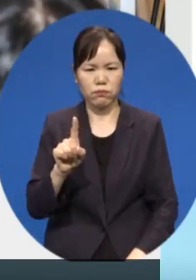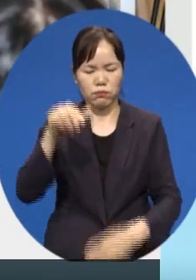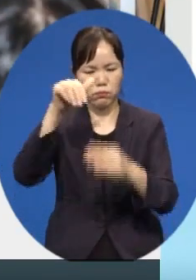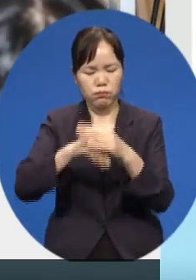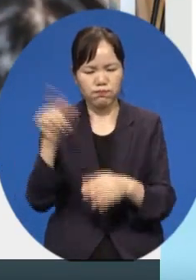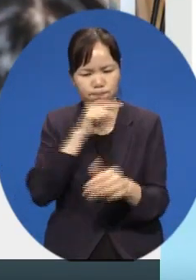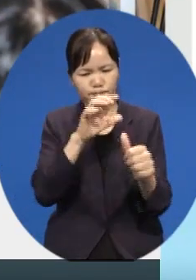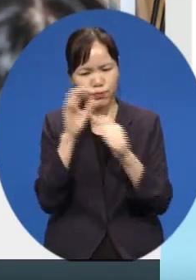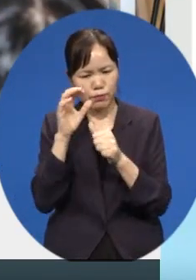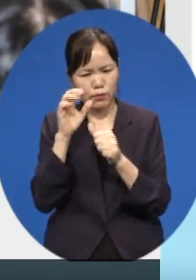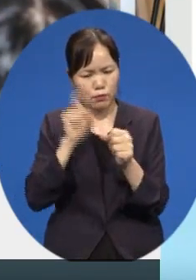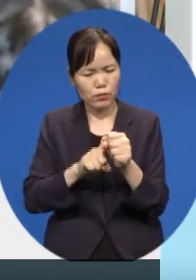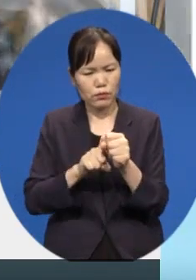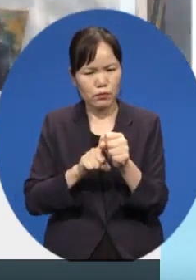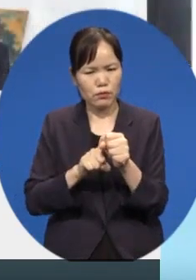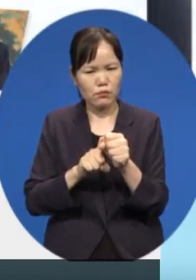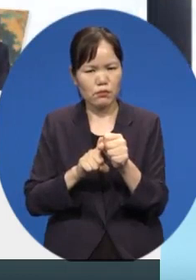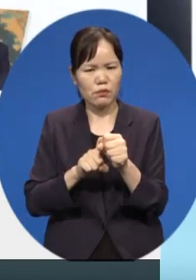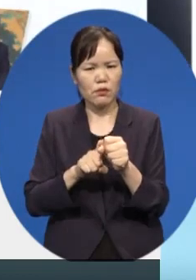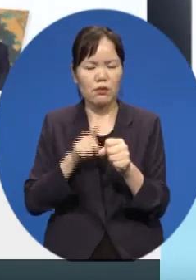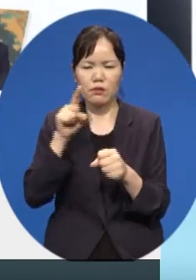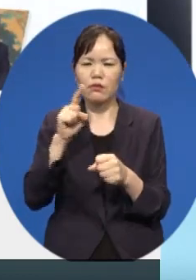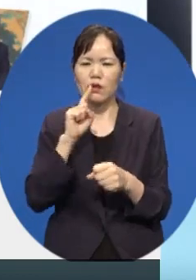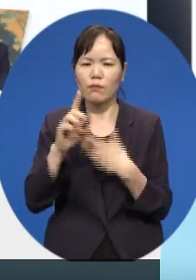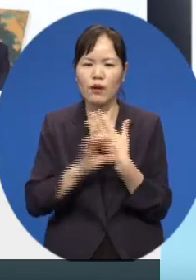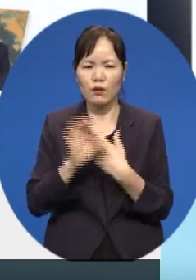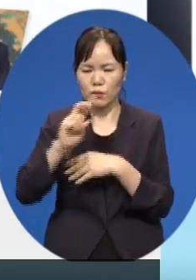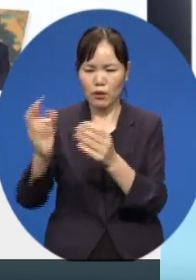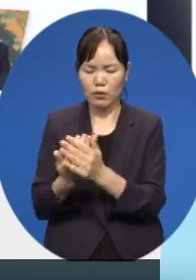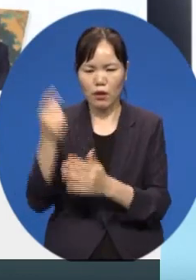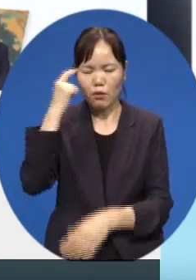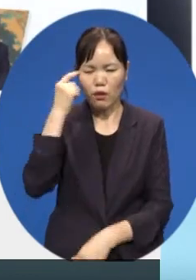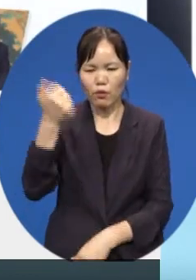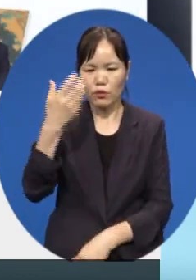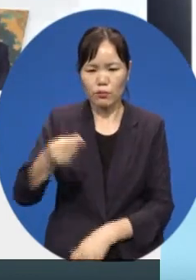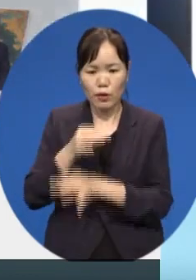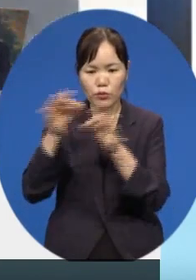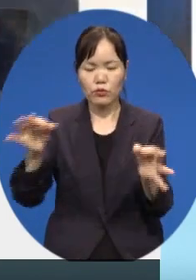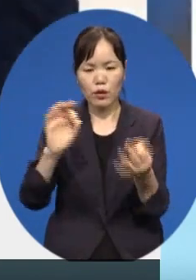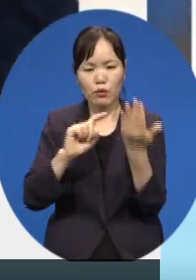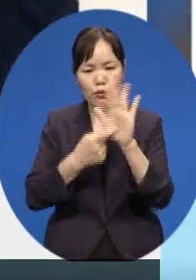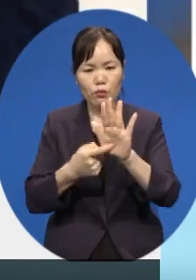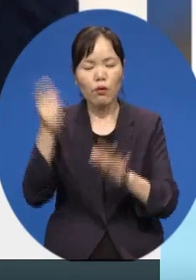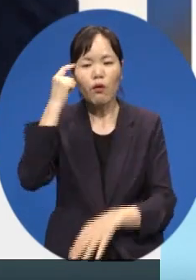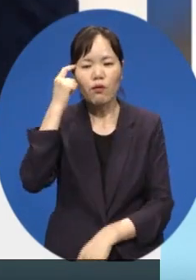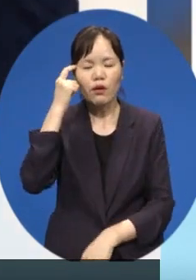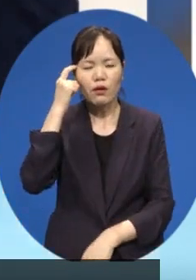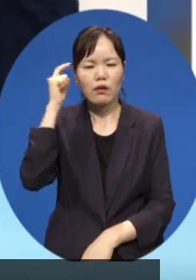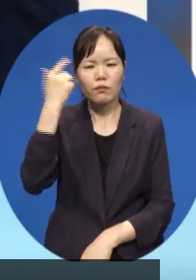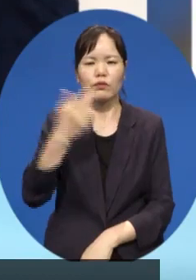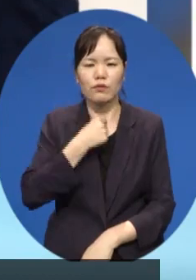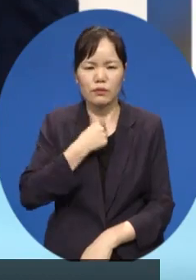선거에 악용하기 위한 거다. 그렇게 하면은 뭐 당시에 야당은 왜 그 50만 원 공약을 했는지를 뭐 물을 수밖에 없는 그런 상황인 것